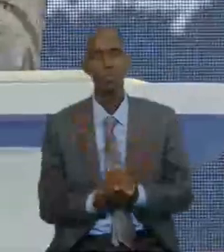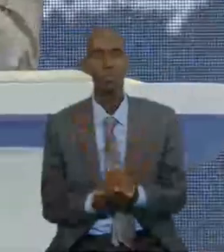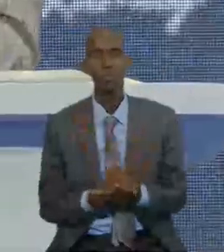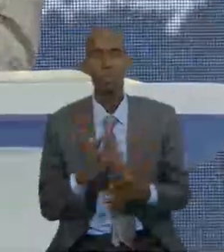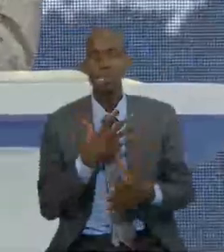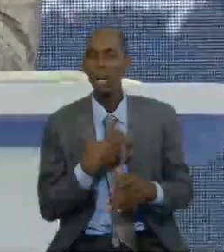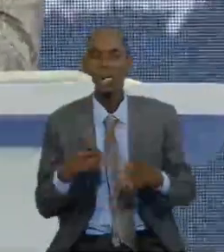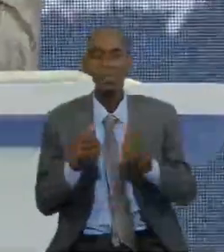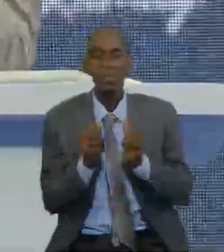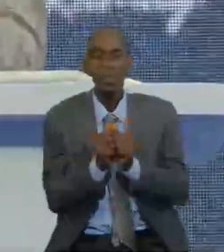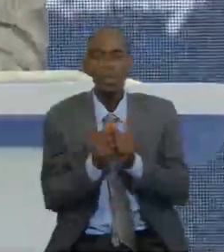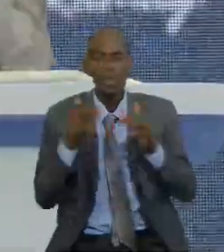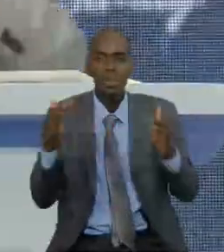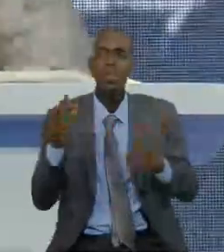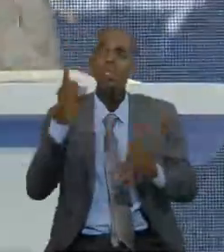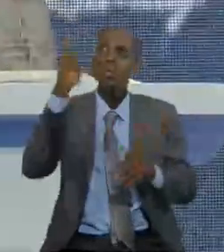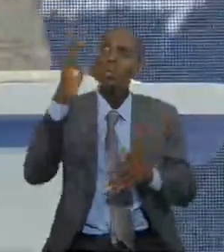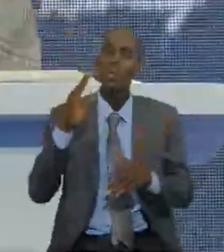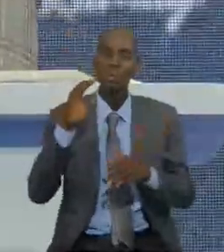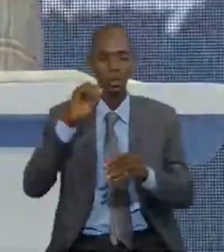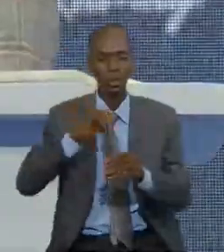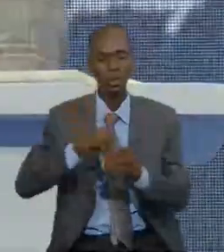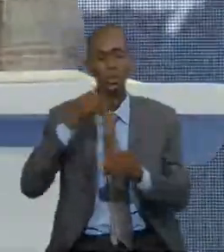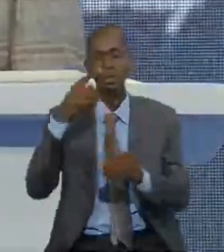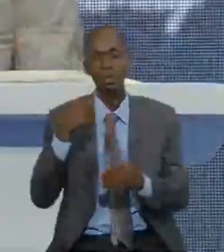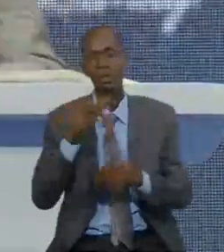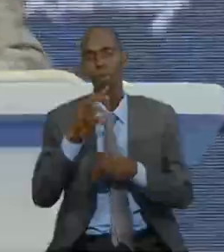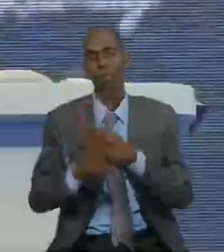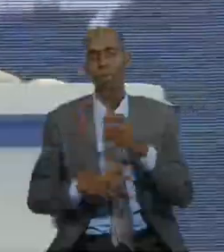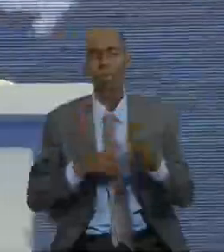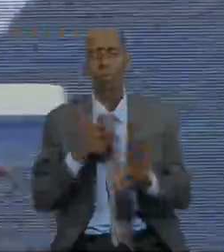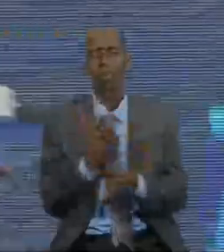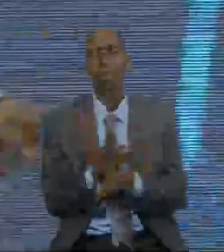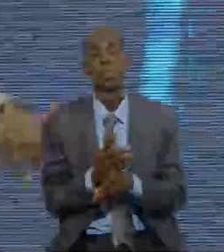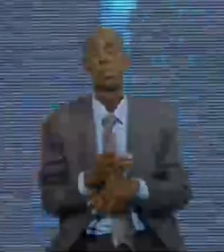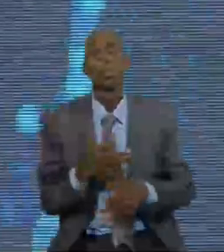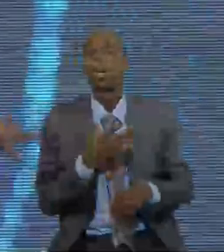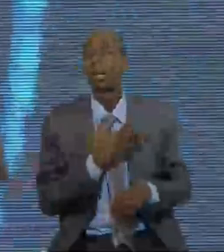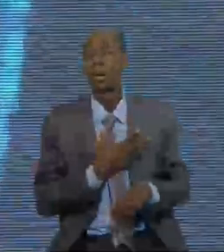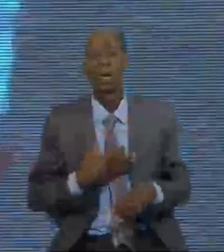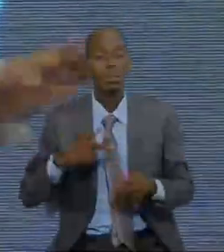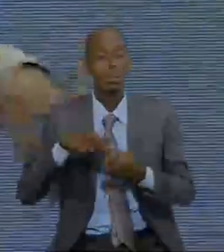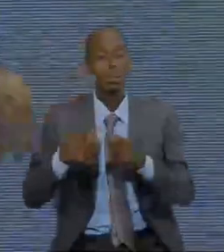espérance et sans Dieu dans le monde